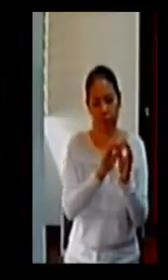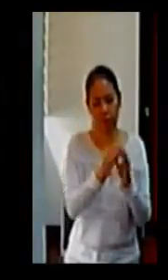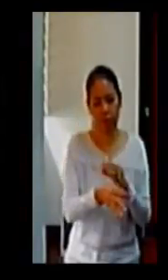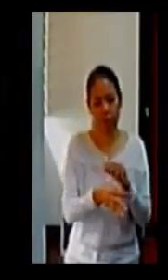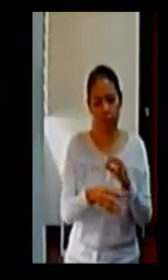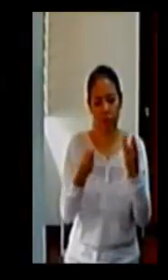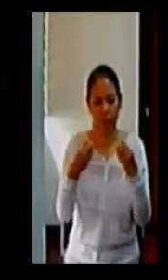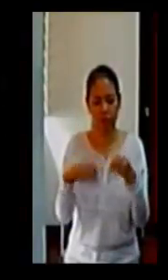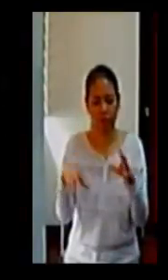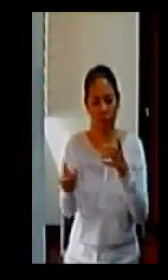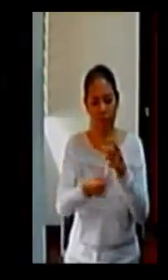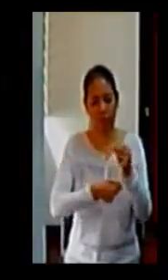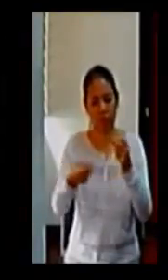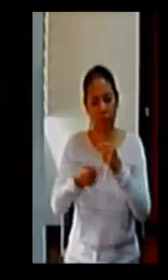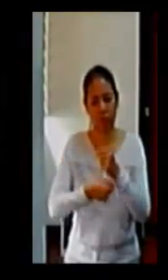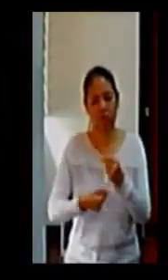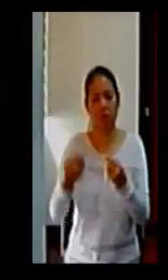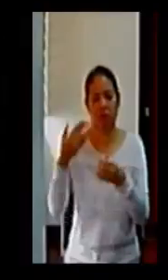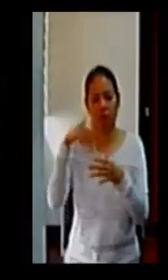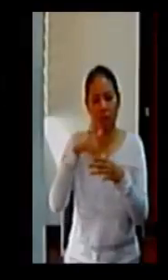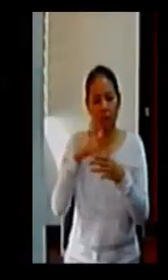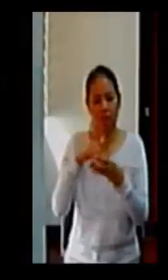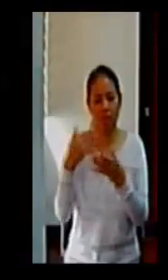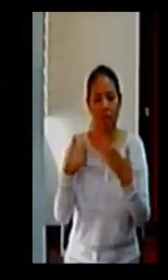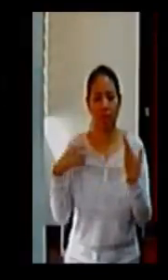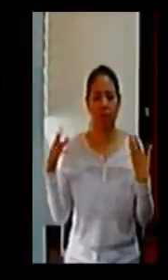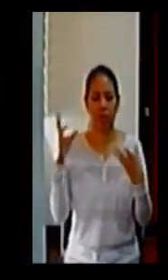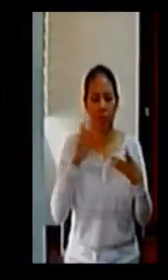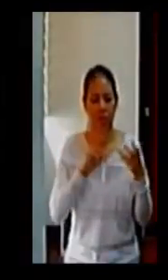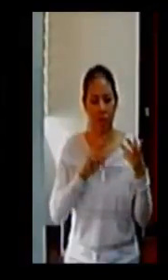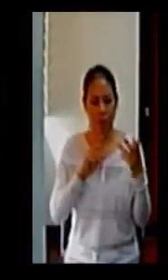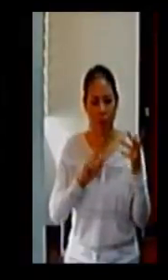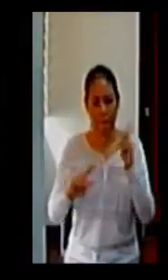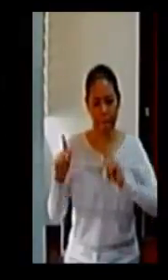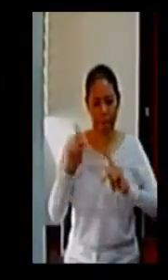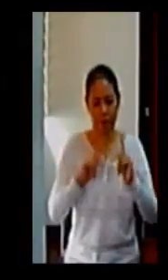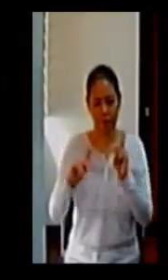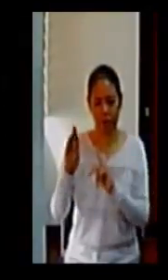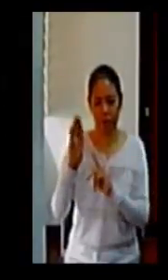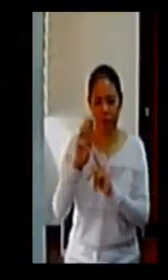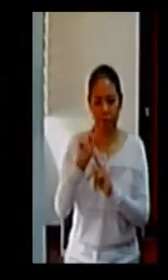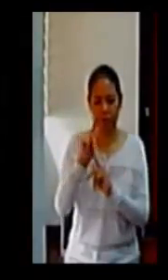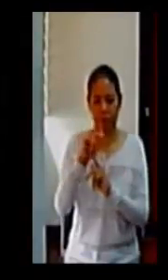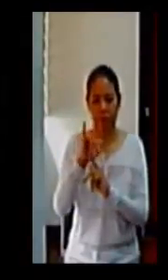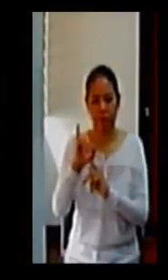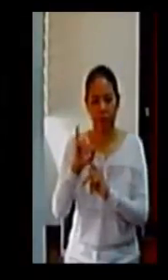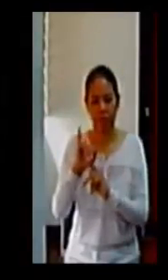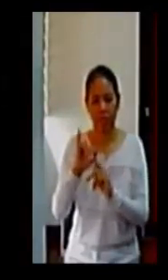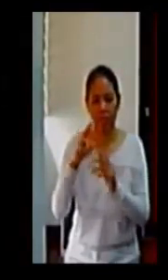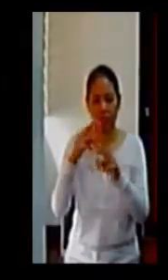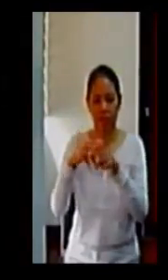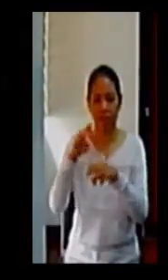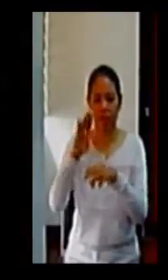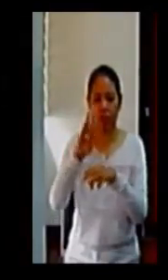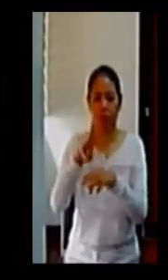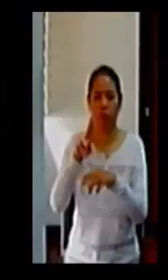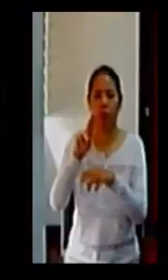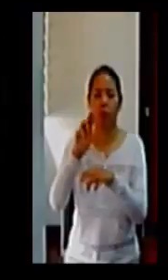again, we perform again another baki. We call it umapoy. This is again to give back to